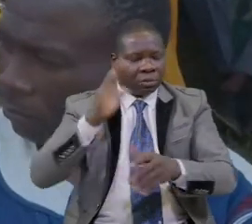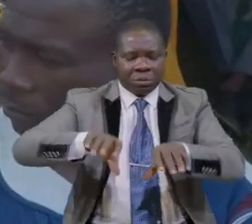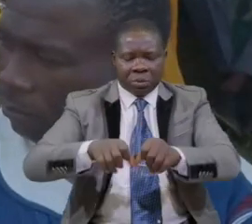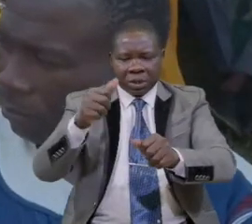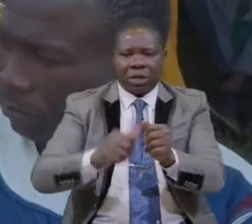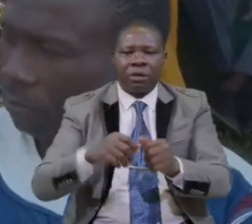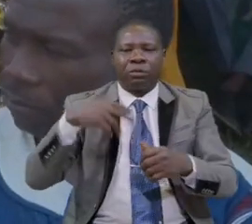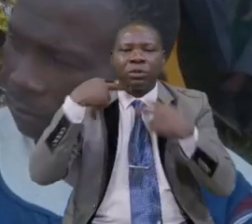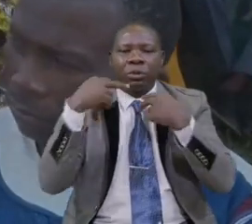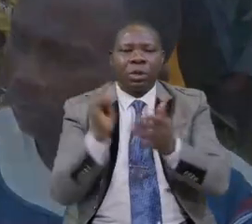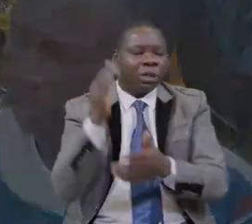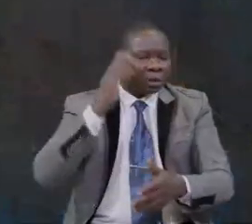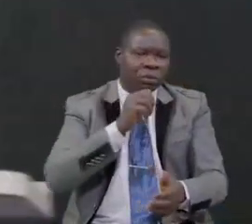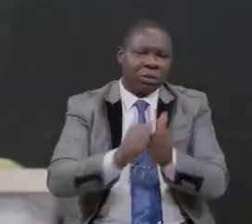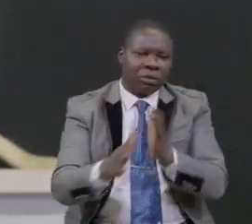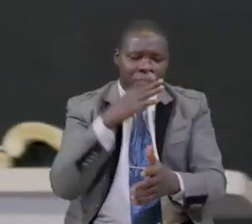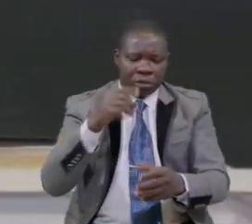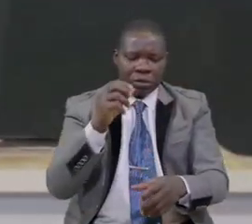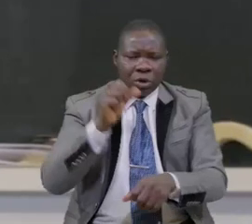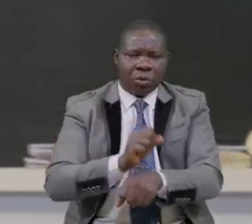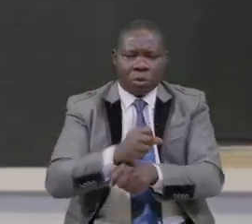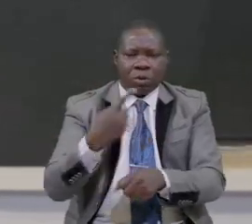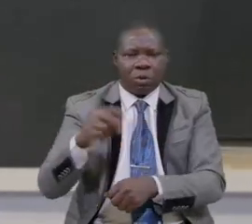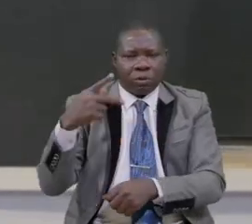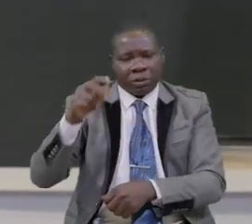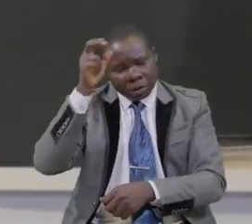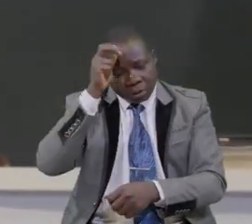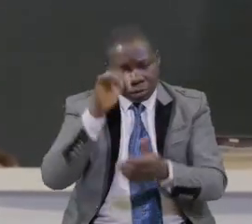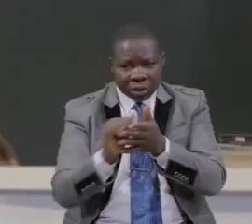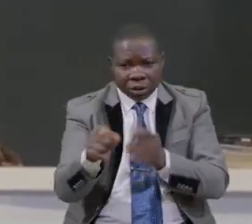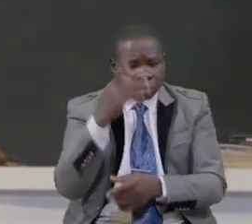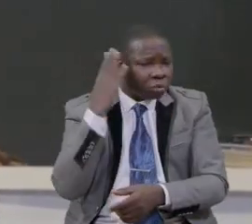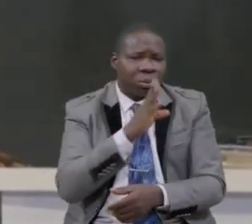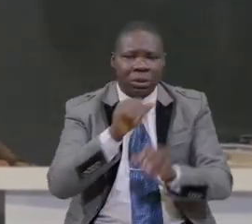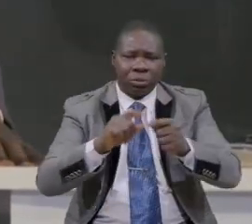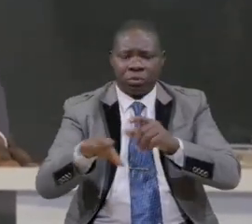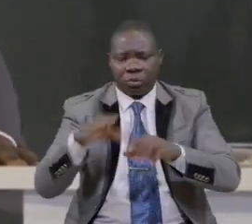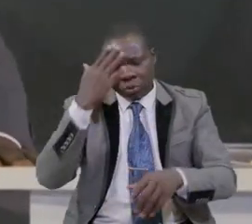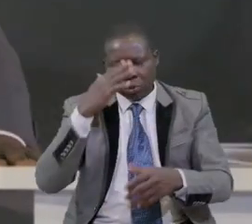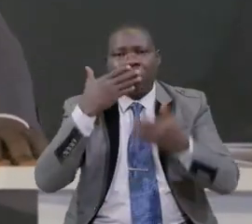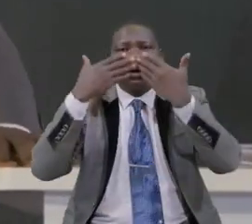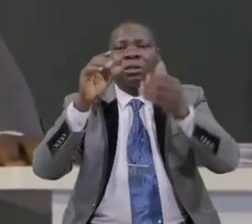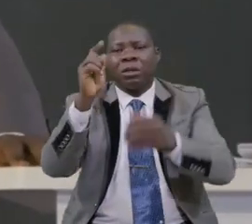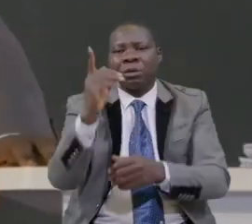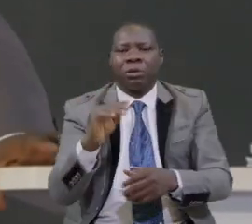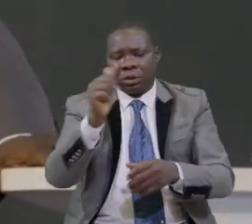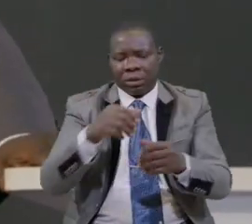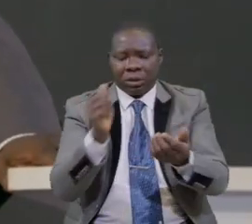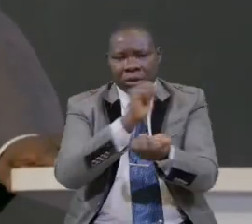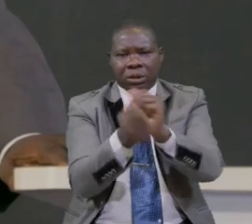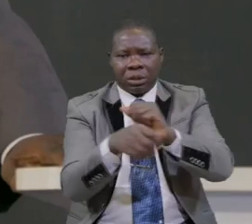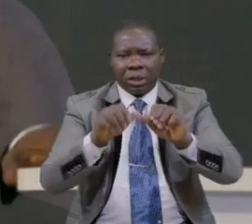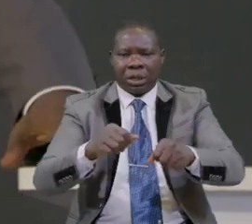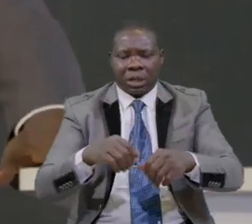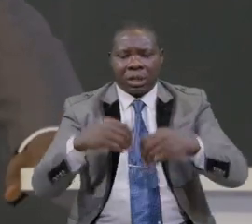va détruire les œufs du diable, pour que tu puisses savoir que, oh Dieu, merci, un changement peut arriver à